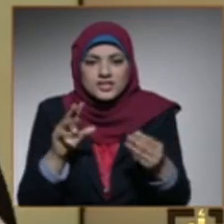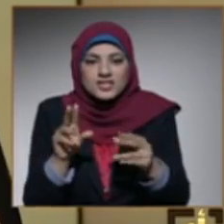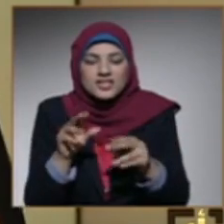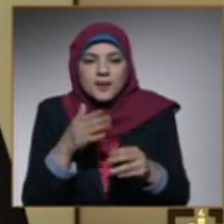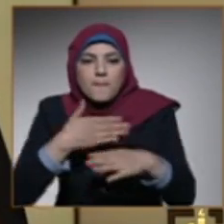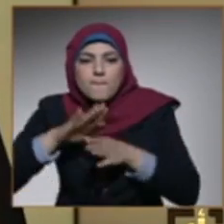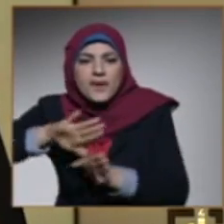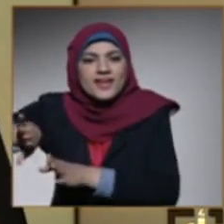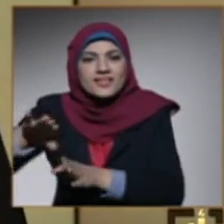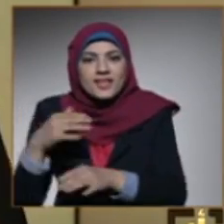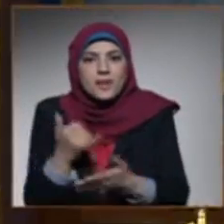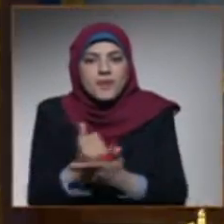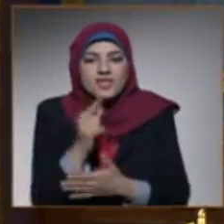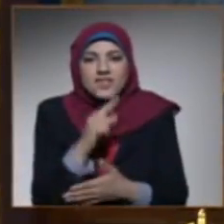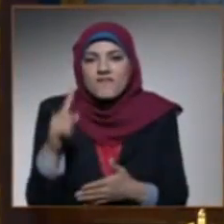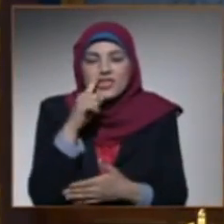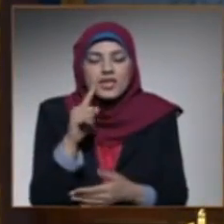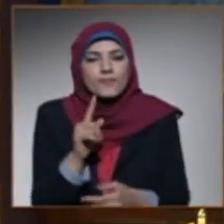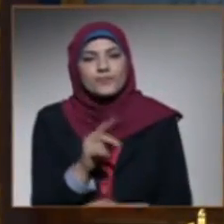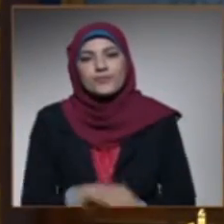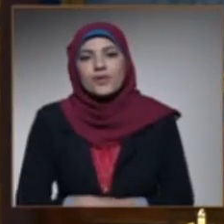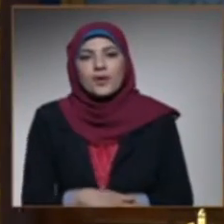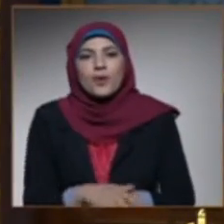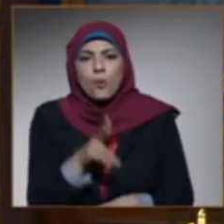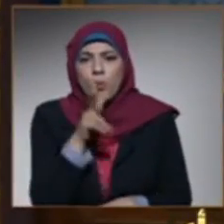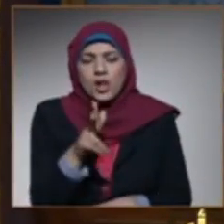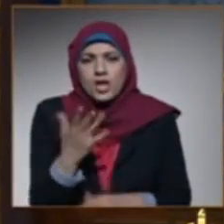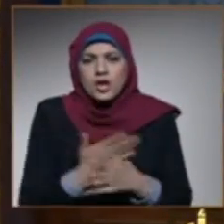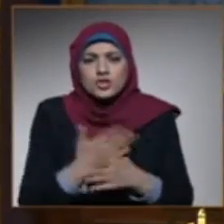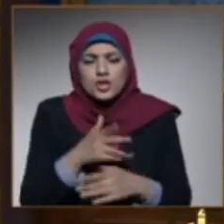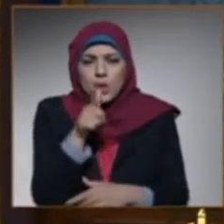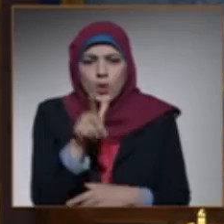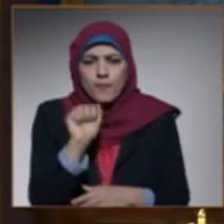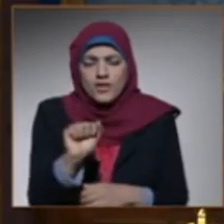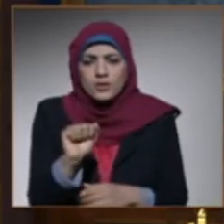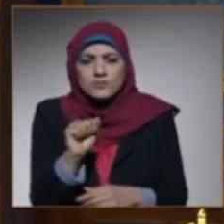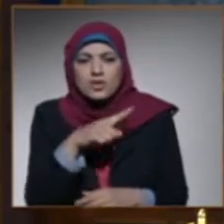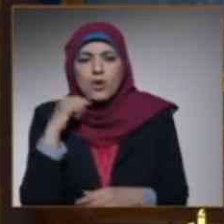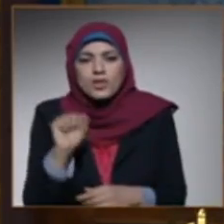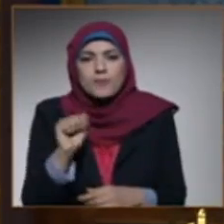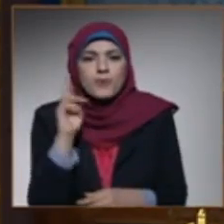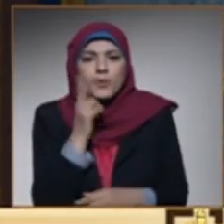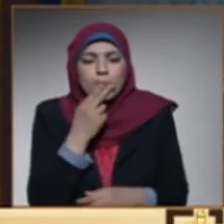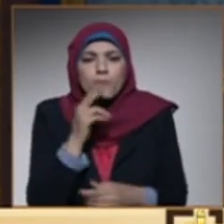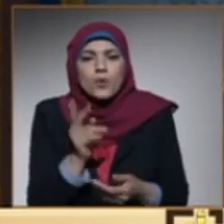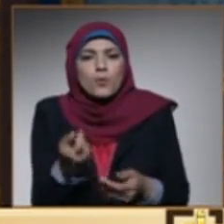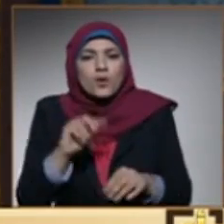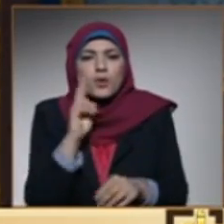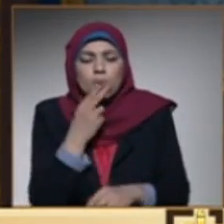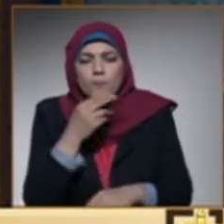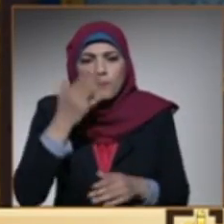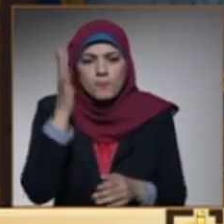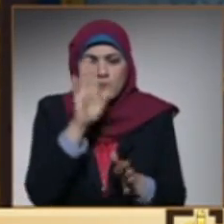ليه؟ والله هم عشان خاطر هم اللغة دي اختصرت للصم، والصم اتحطوا تحت بند ذوي الاحتياجات